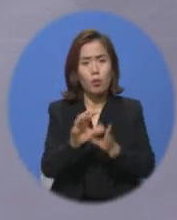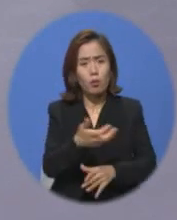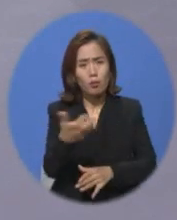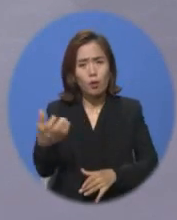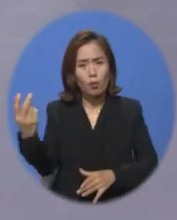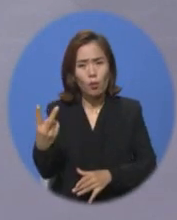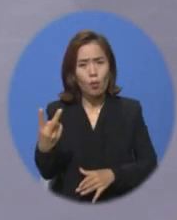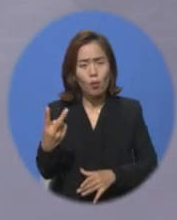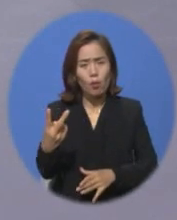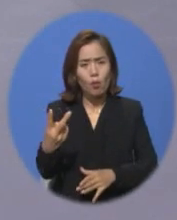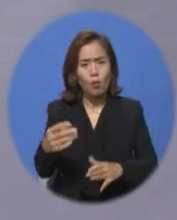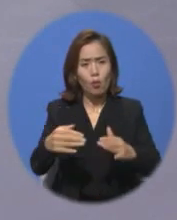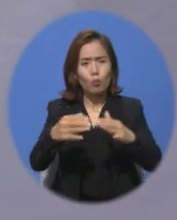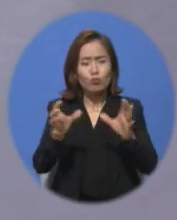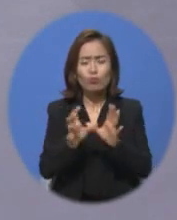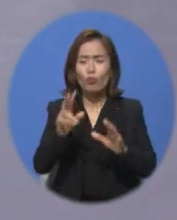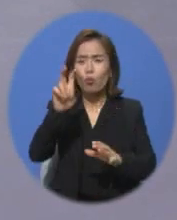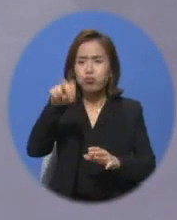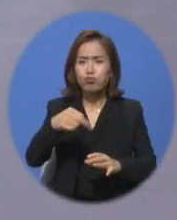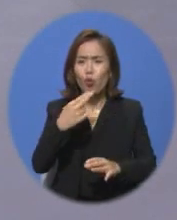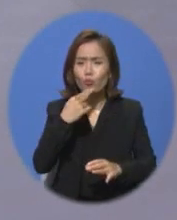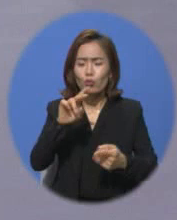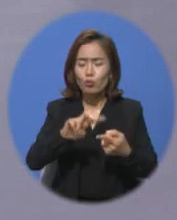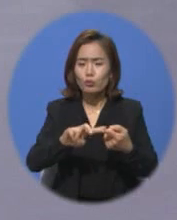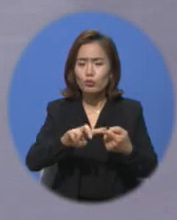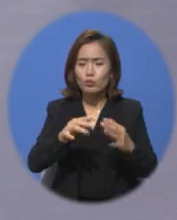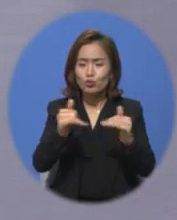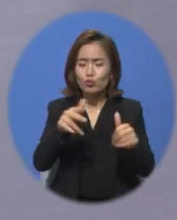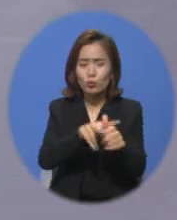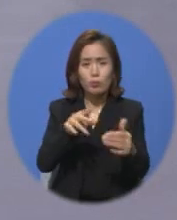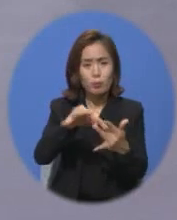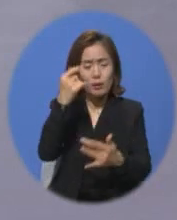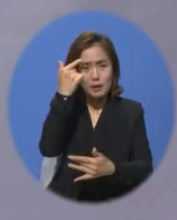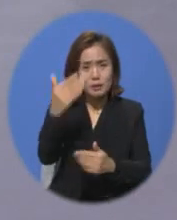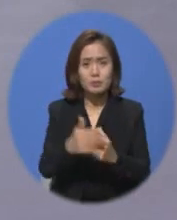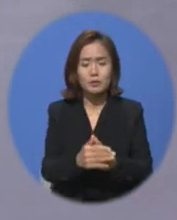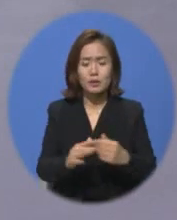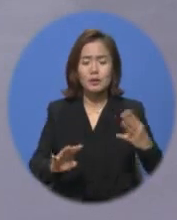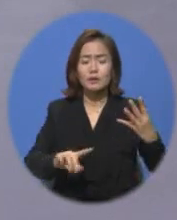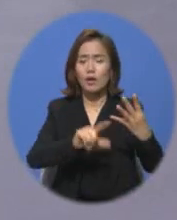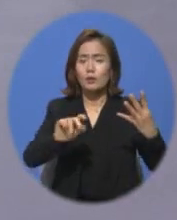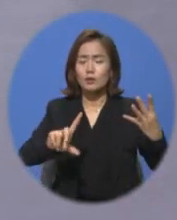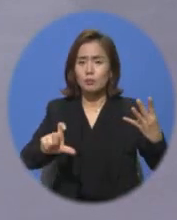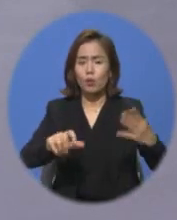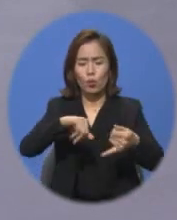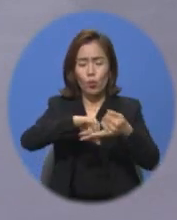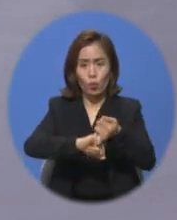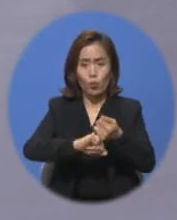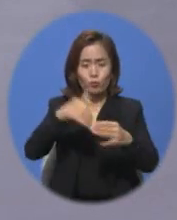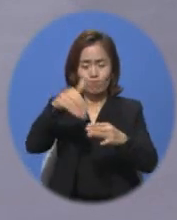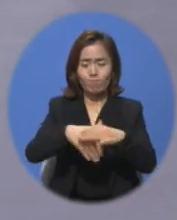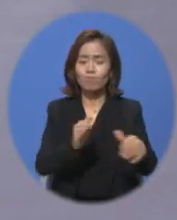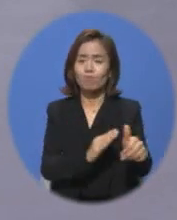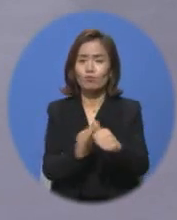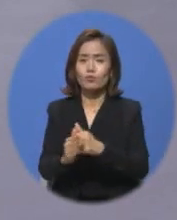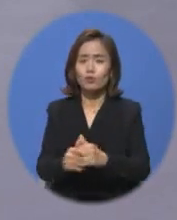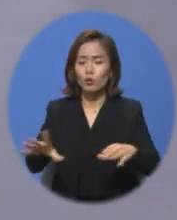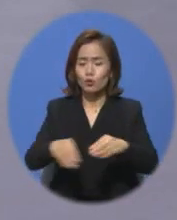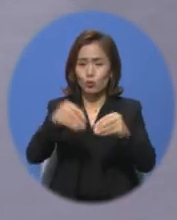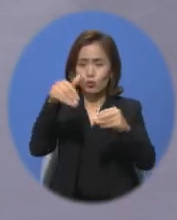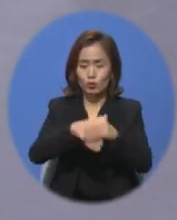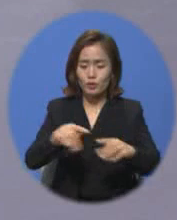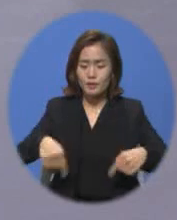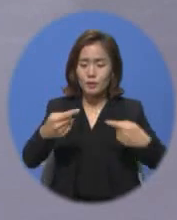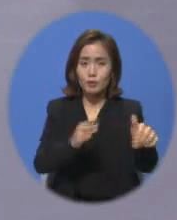어려워지자무소속으로출마한후보를선택하시겠습니까? 당신의선택은무엇입니까? 4월15일에꼭투표해주세요.